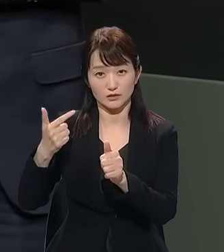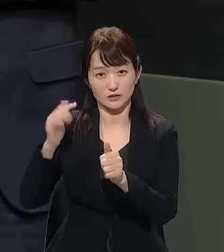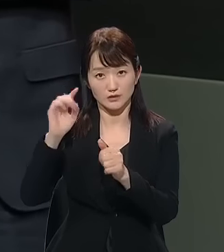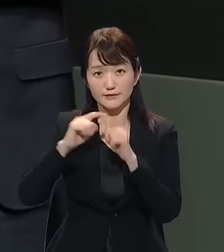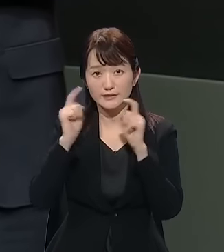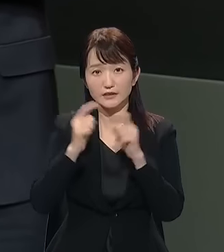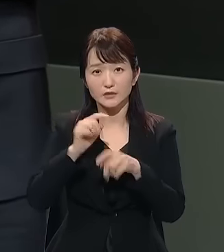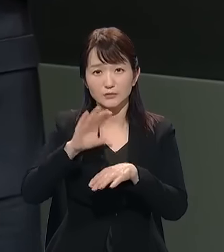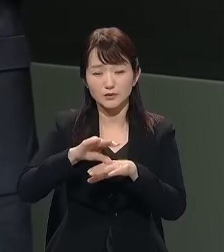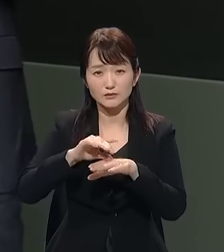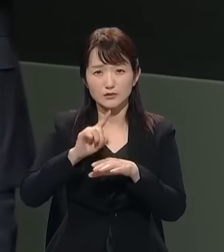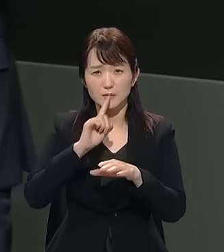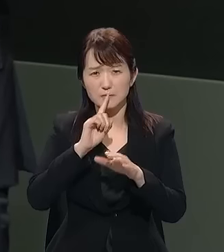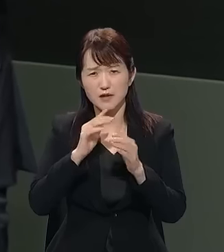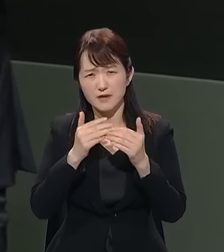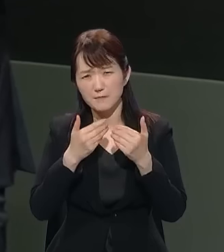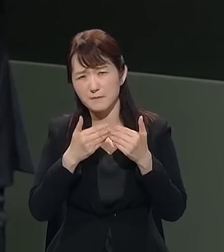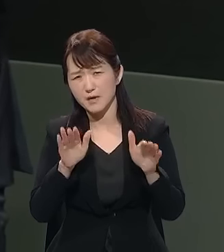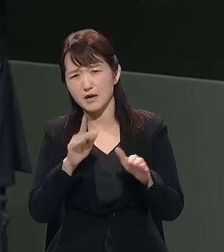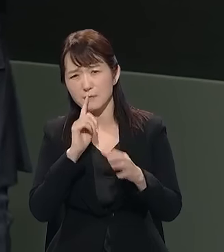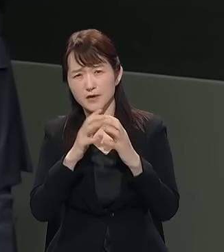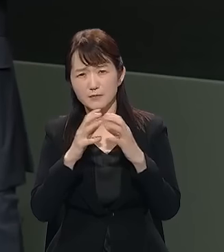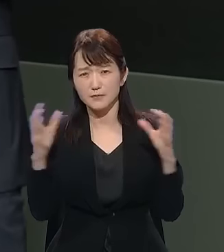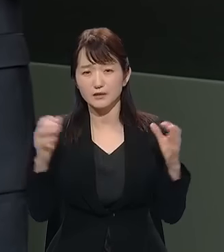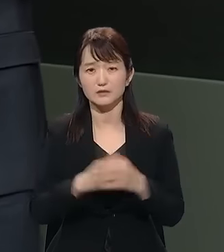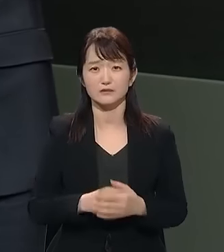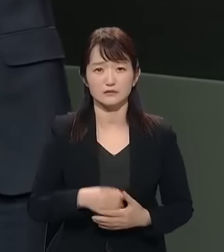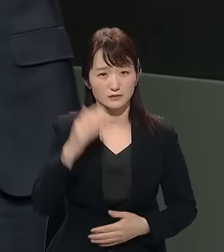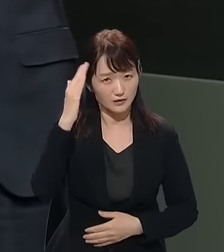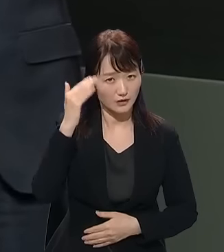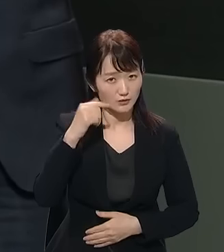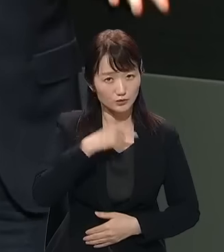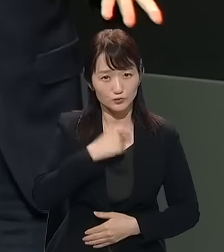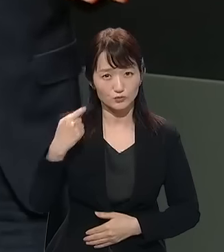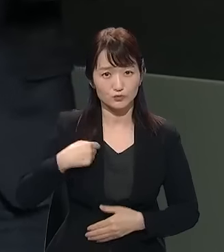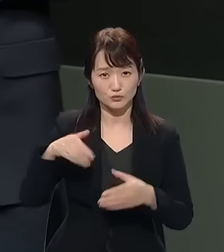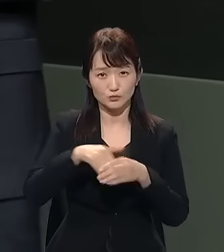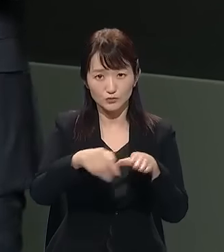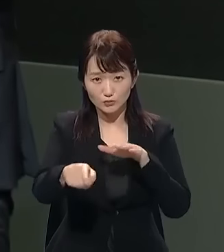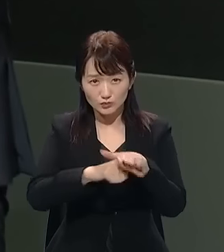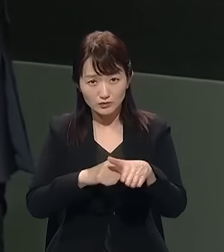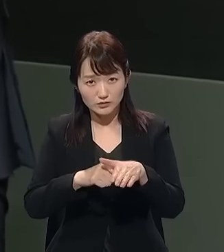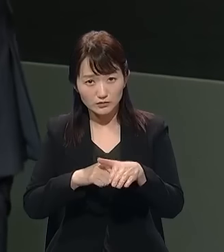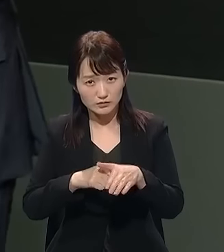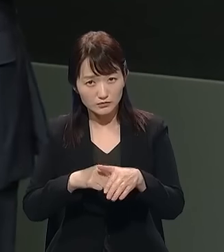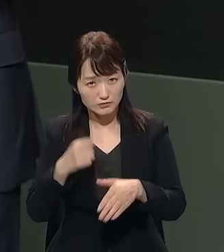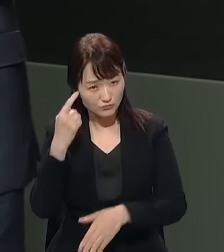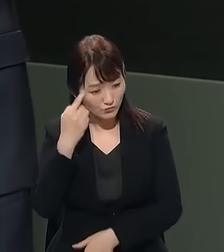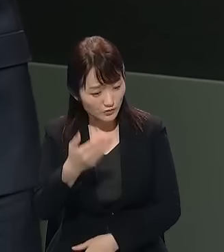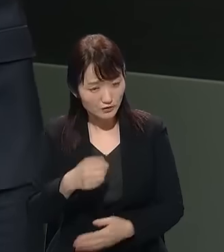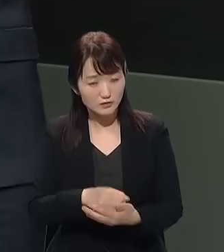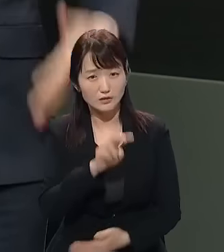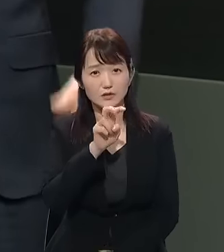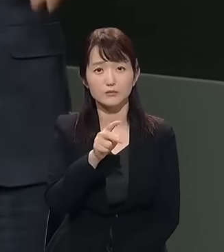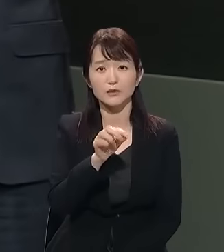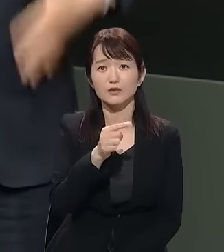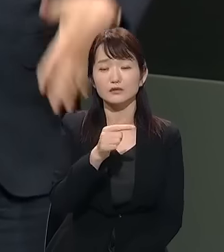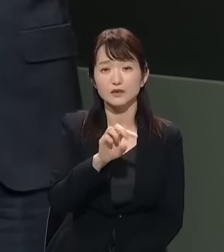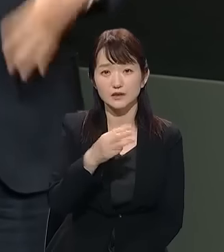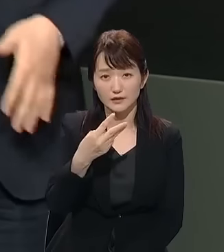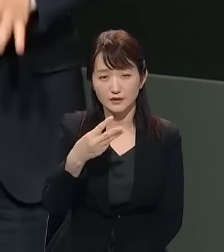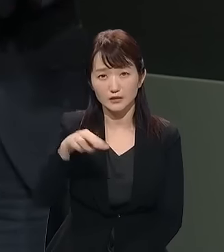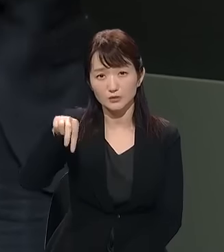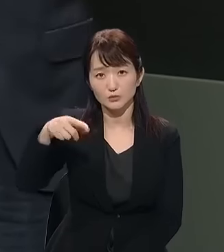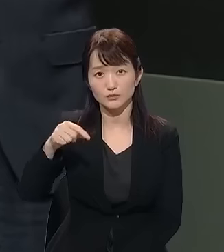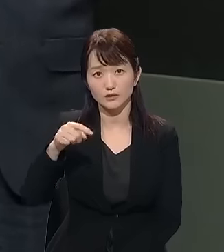해서 논란이 됐었죠 한국이 뭐 중국 문화를 훔치는 것에 대해서 따져 묻겠다 명나라 송나라 황제이 어